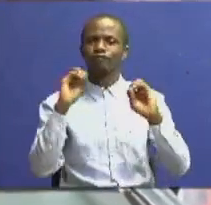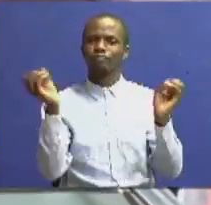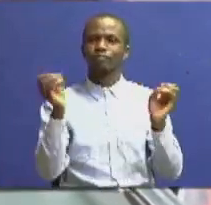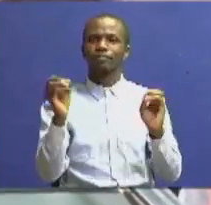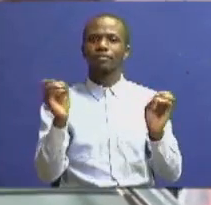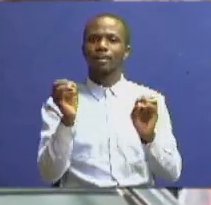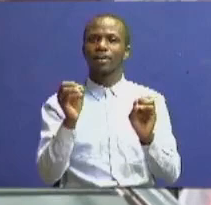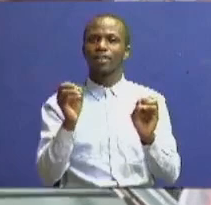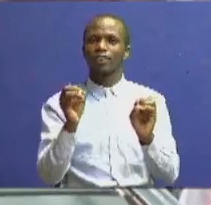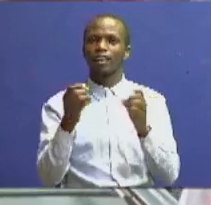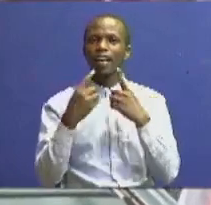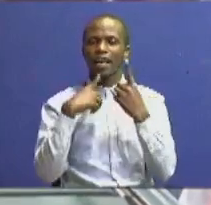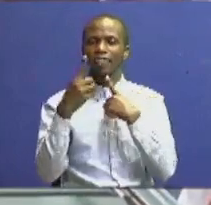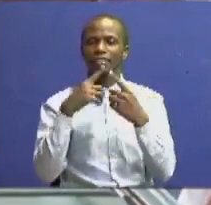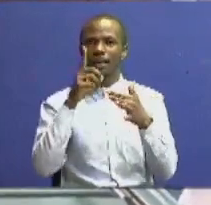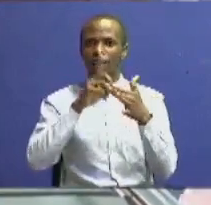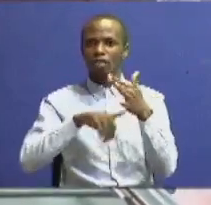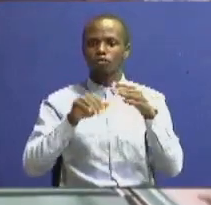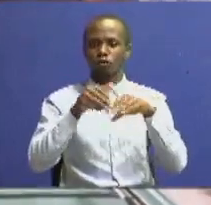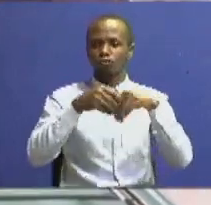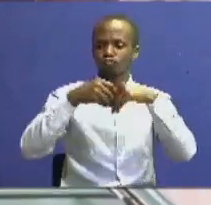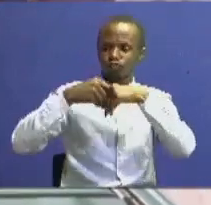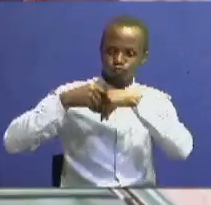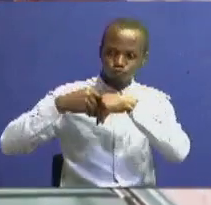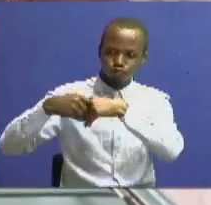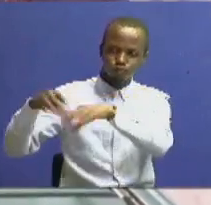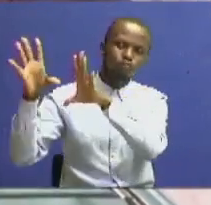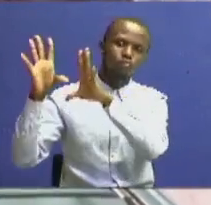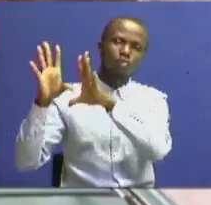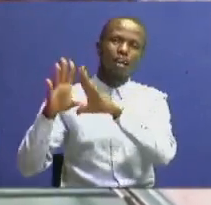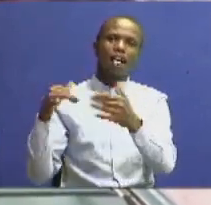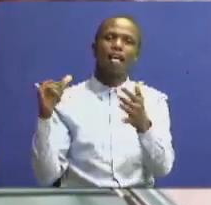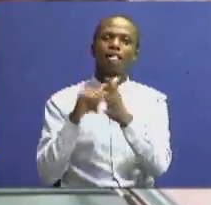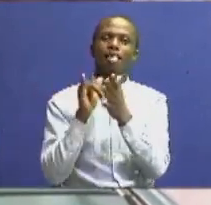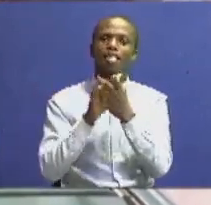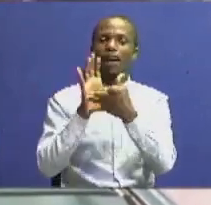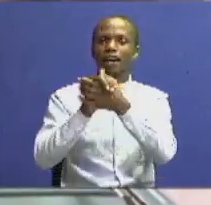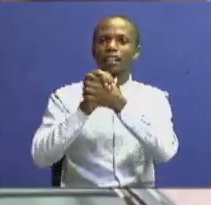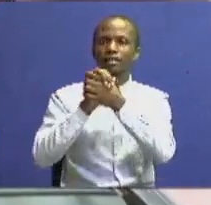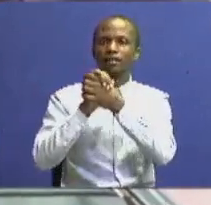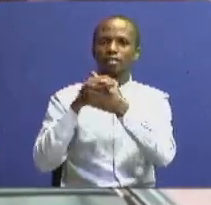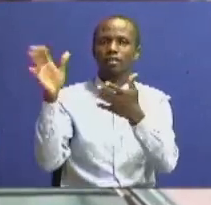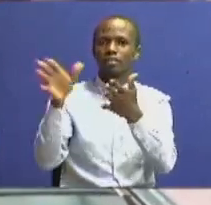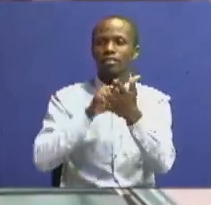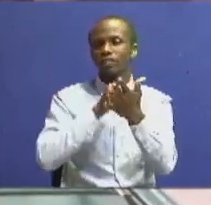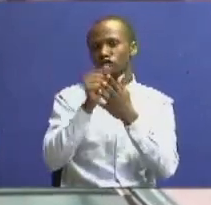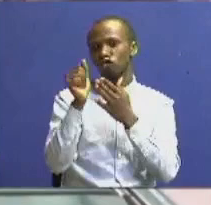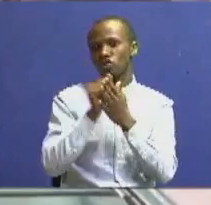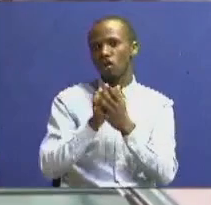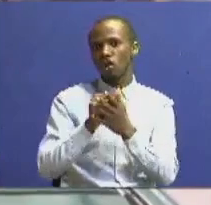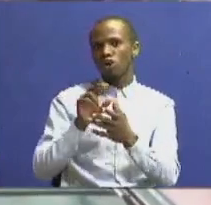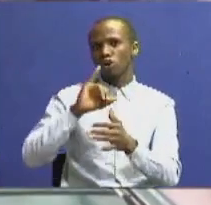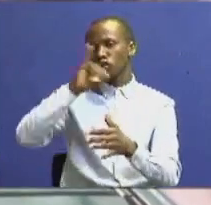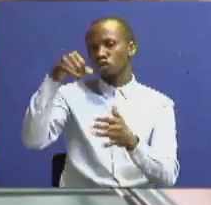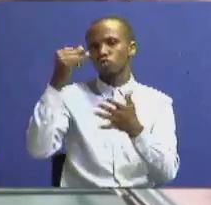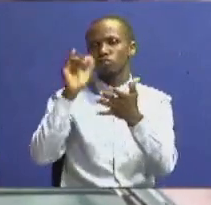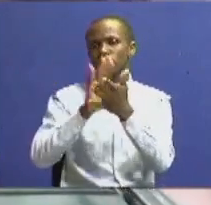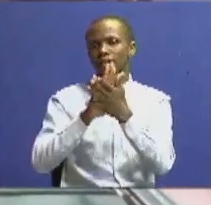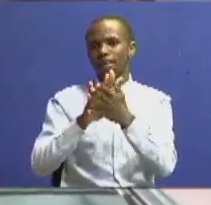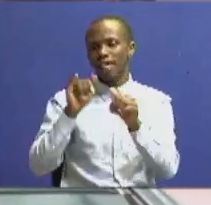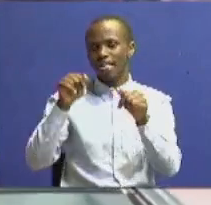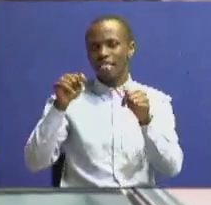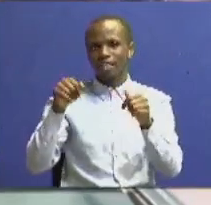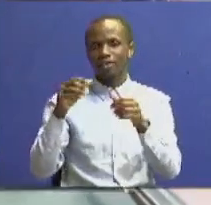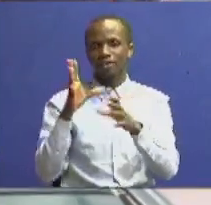Kwa hivyo tumemwambia huyo jamaa atembee. Hiyo handshake ndio iliharibu serikali ya Uhuru Kenyatta. Na huyu rais wetu hapana